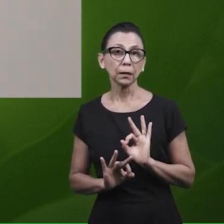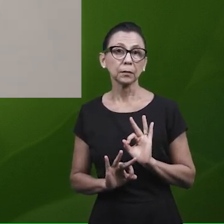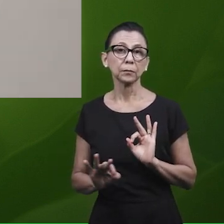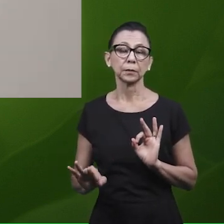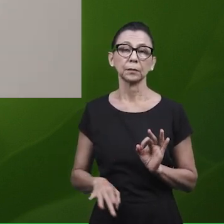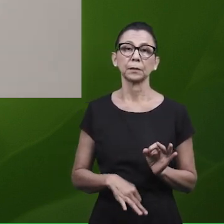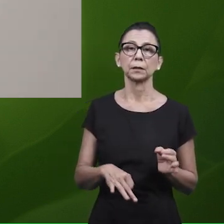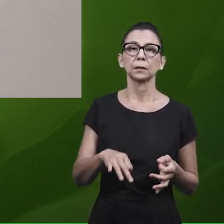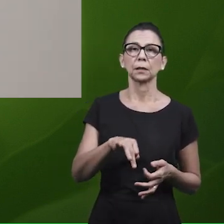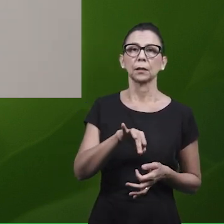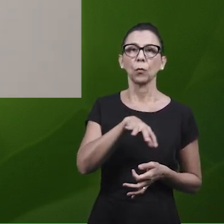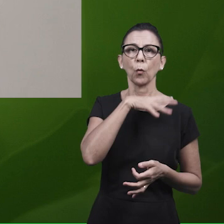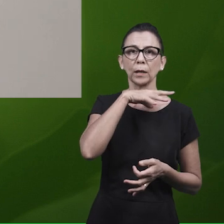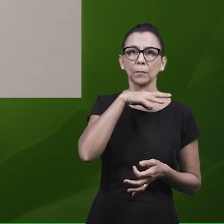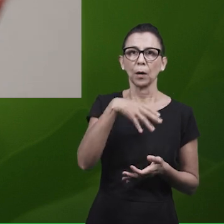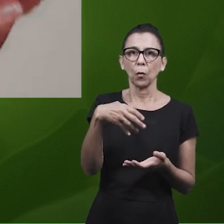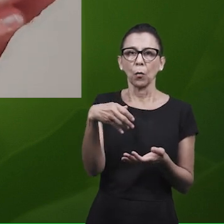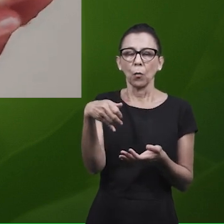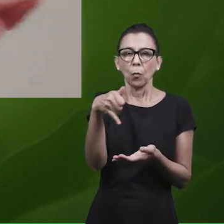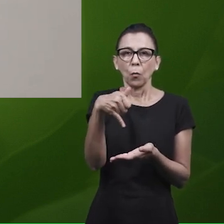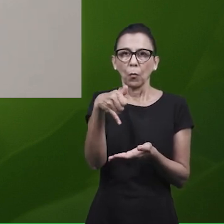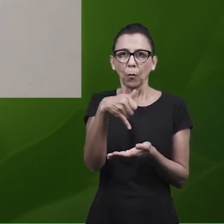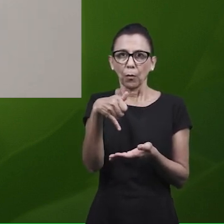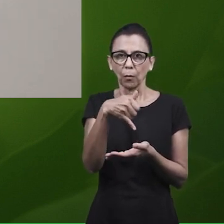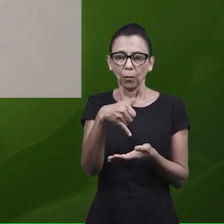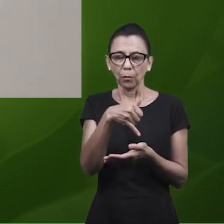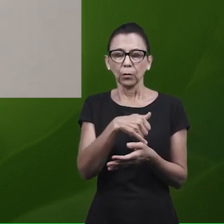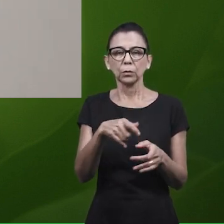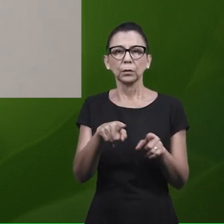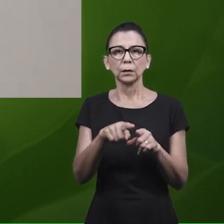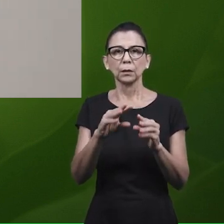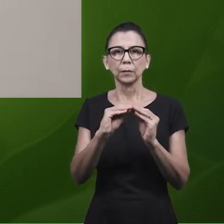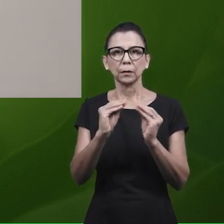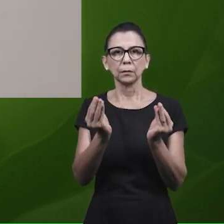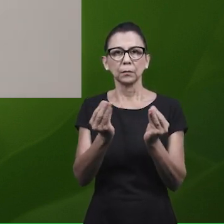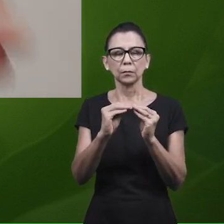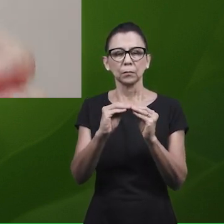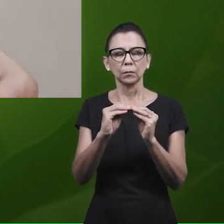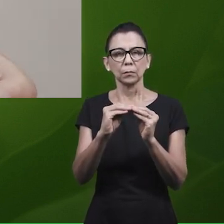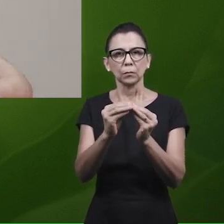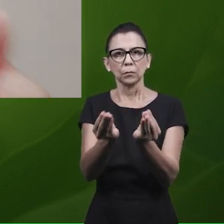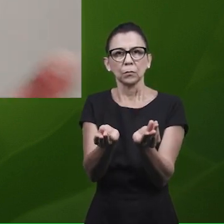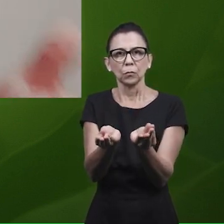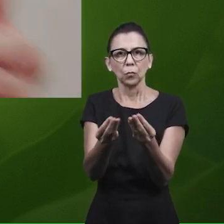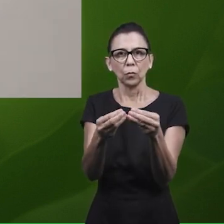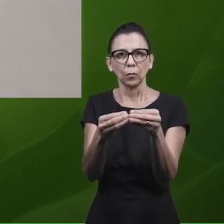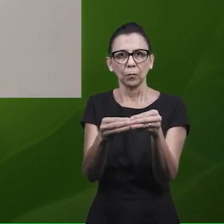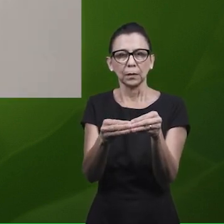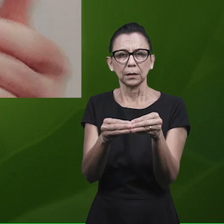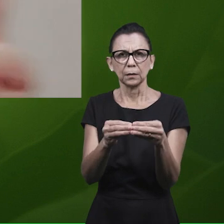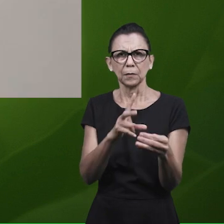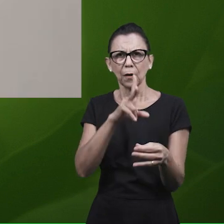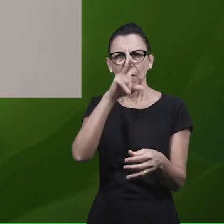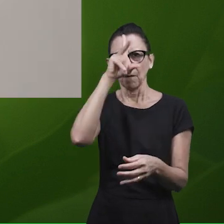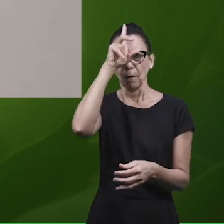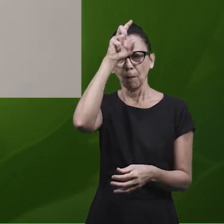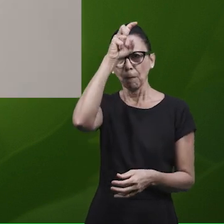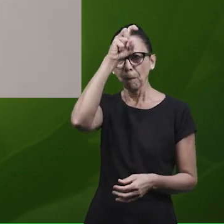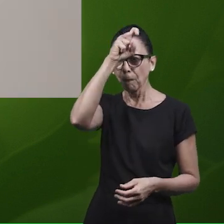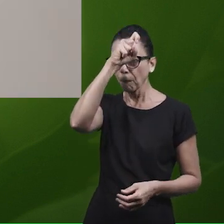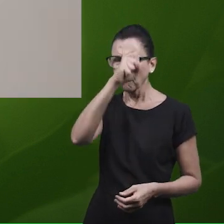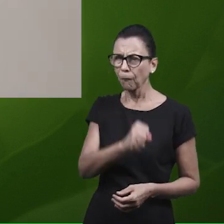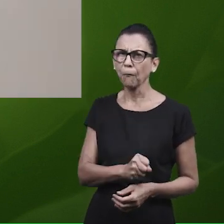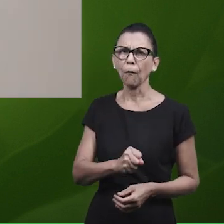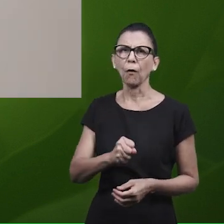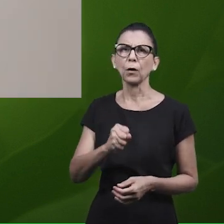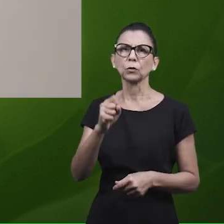avoir à l'origine la graisse animale et une réaction, une substance est hautement alcaline, très forte, afin que